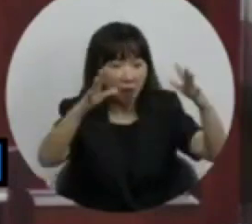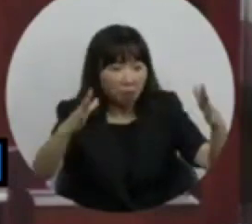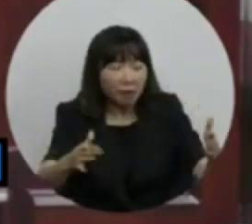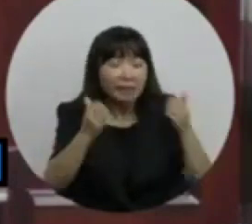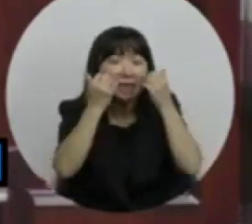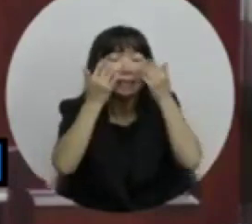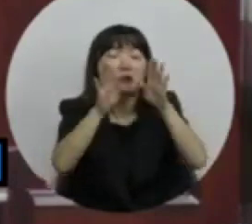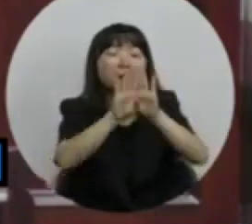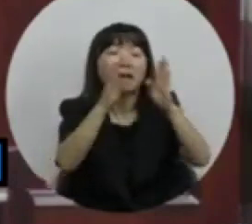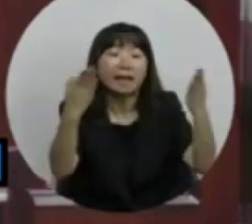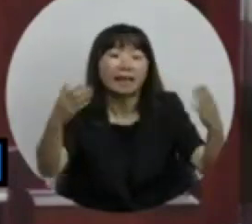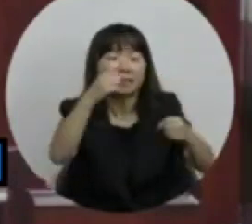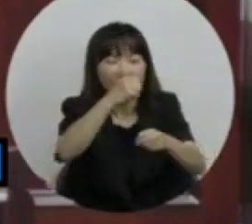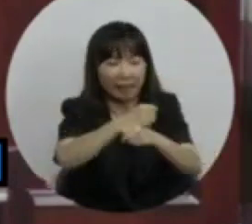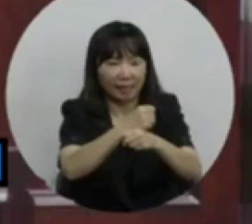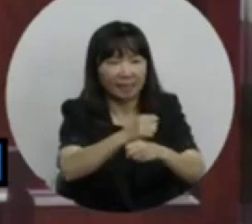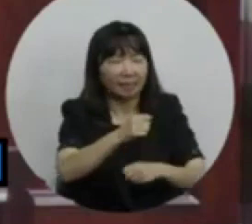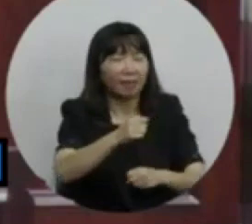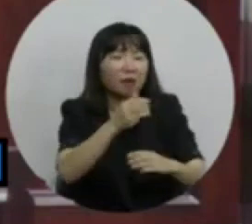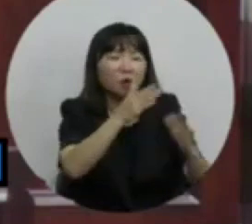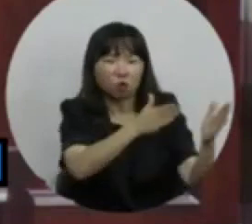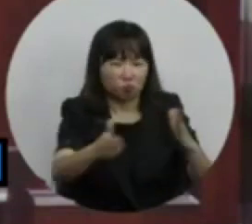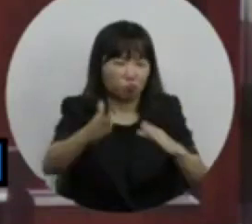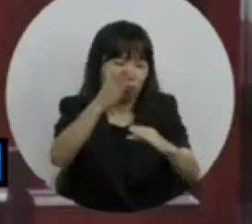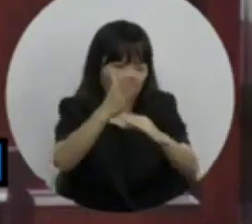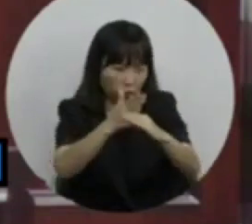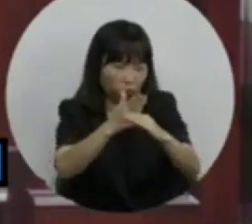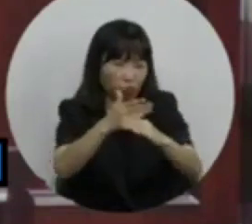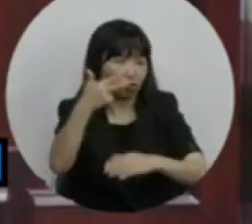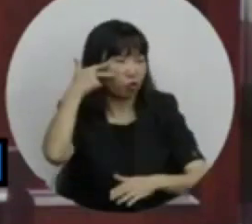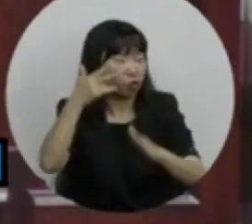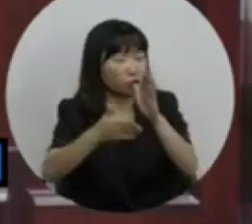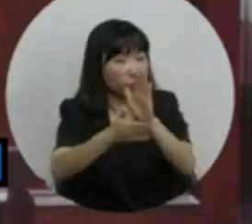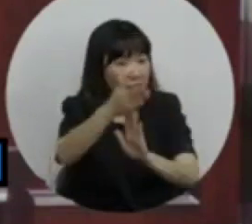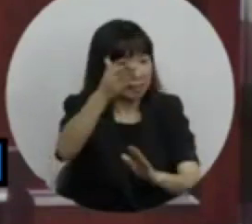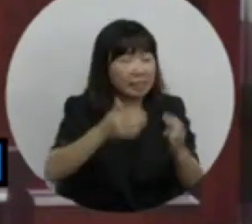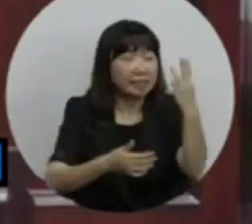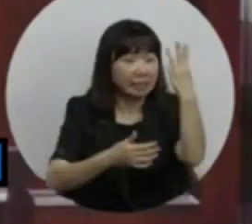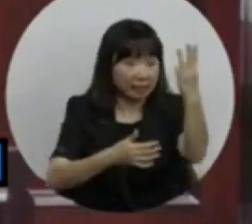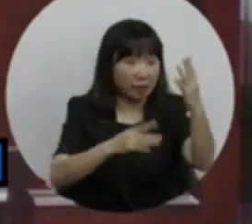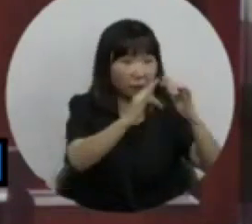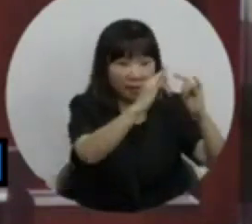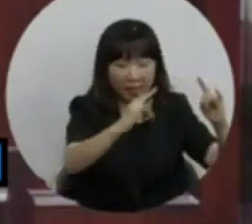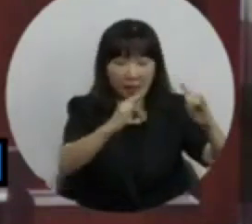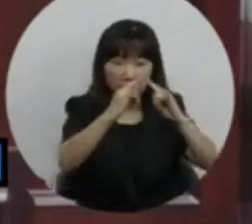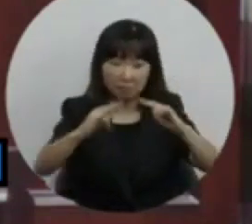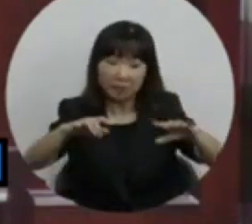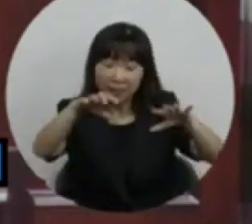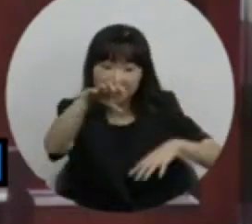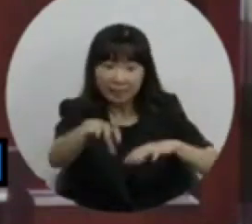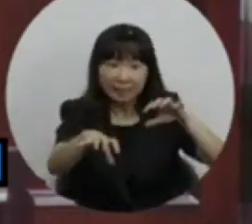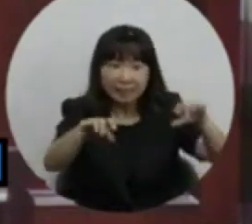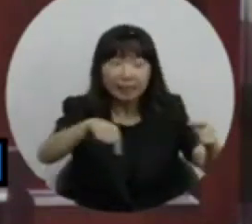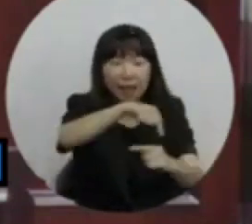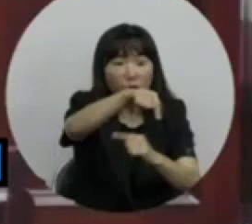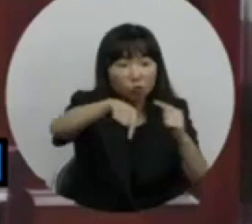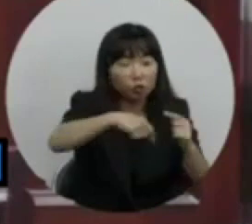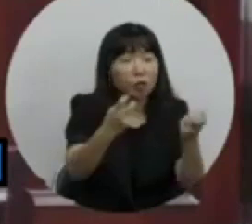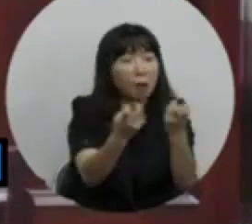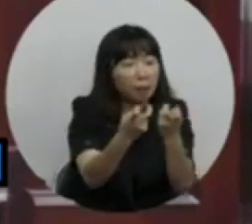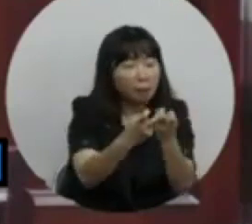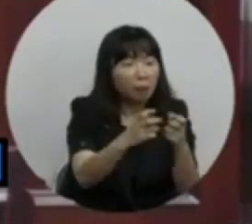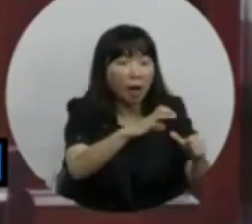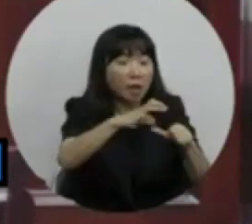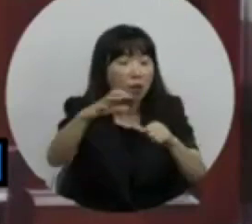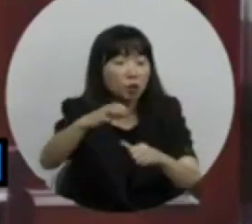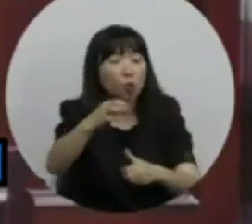개장을 눈앞에 두고 있습니다. 우리 시에서는 세 곳의 캠핑장의 운영 방법과 이용요금 체계를